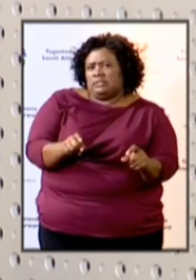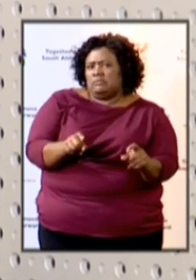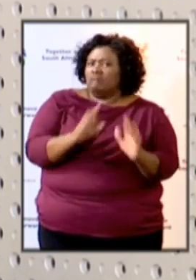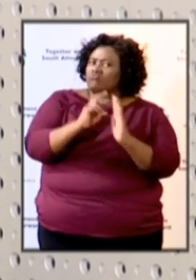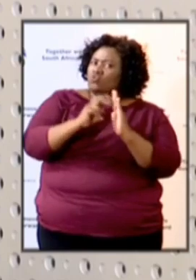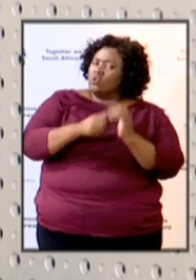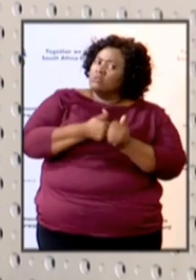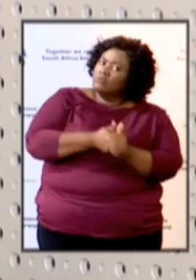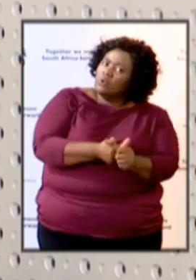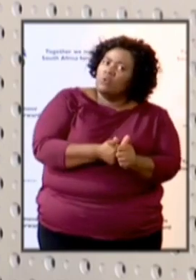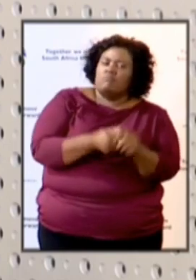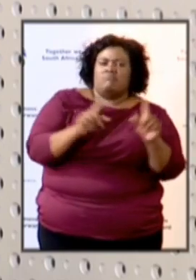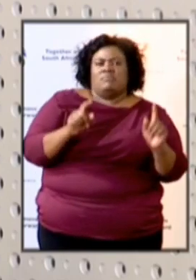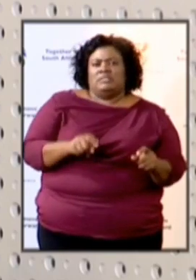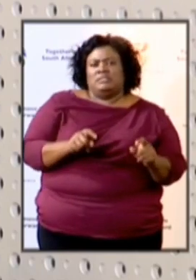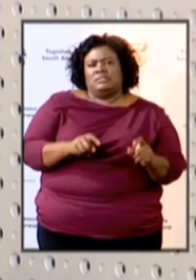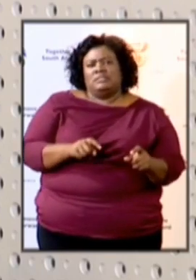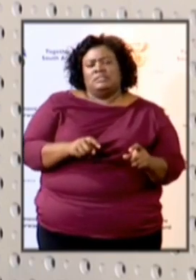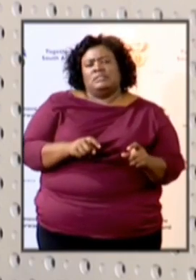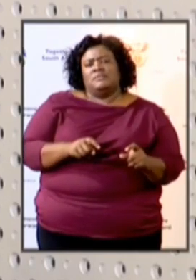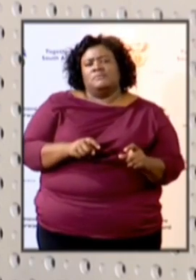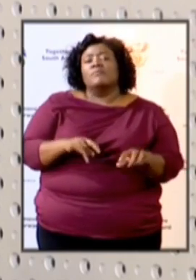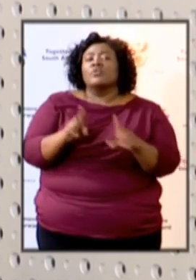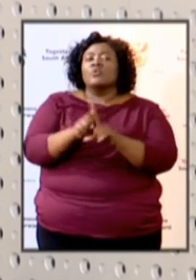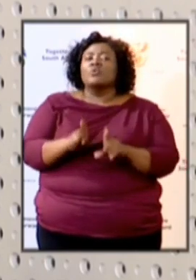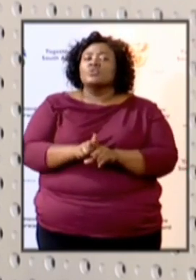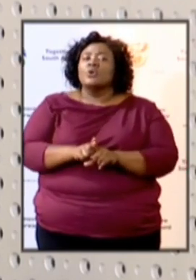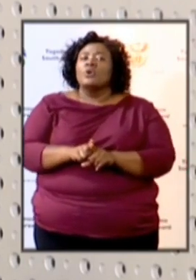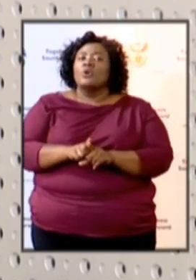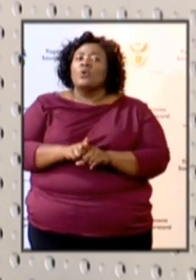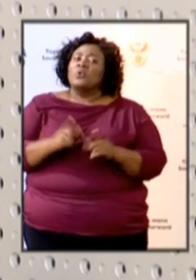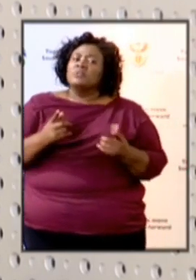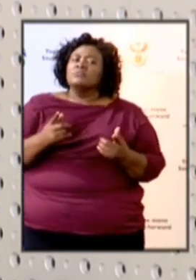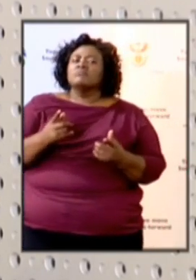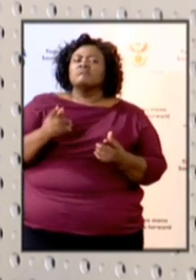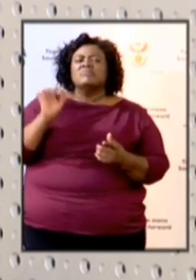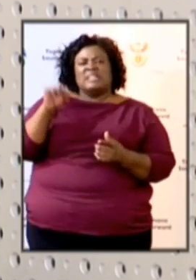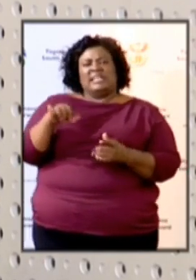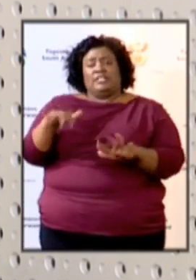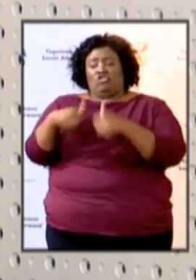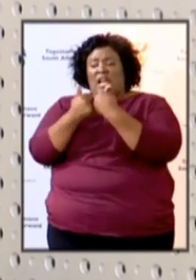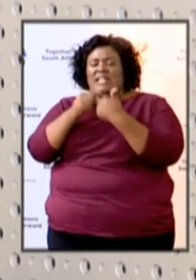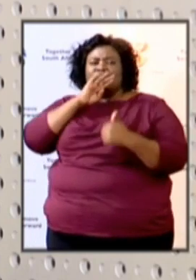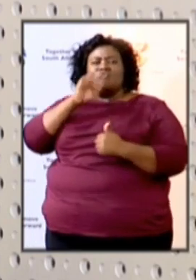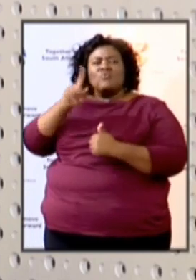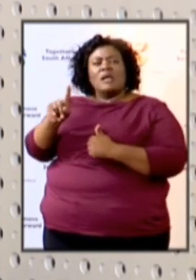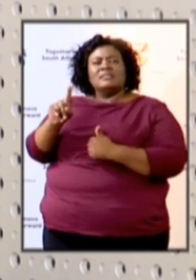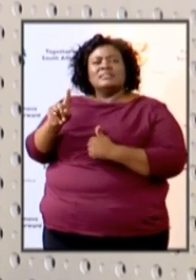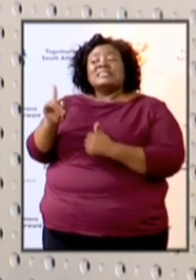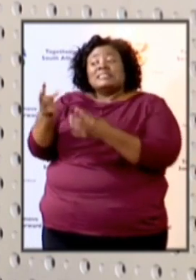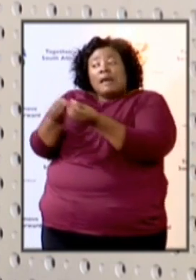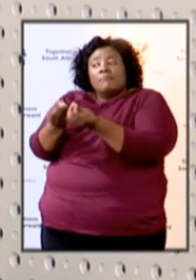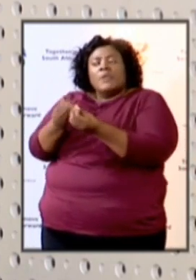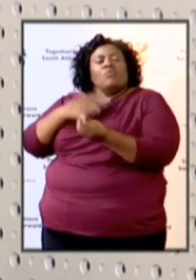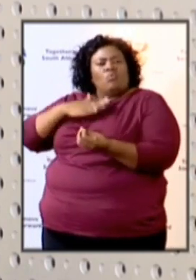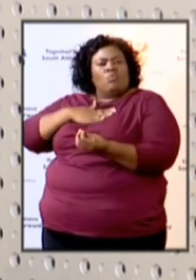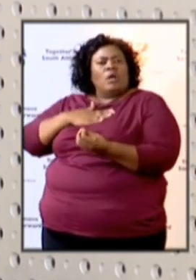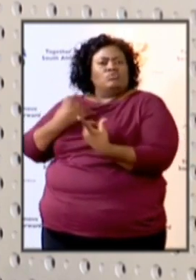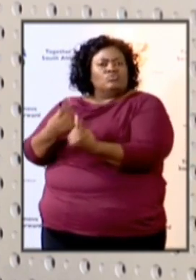ifuna ukuthi kube khona esithandayo kodwa singakwazi ukukwenza. Sikube